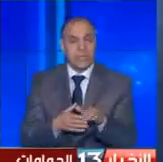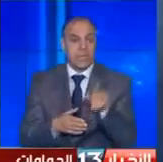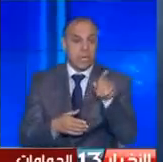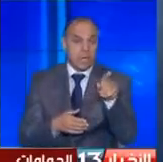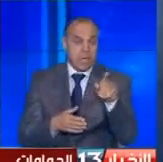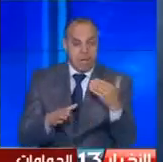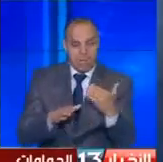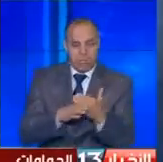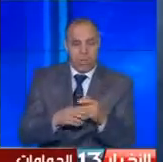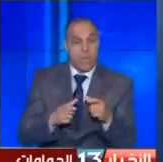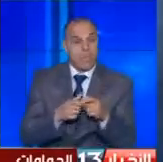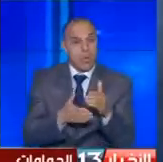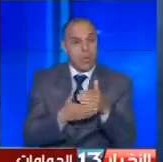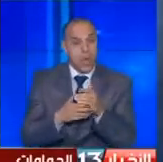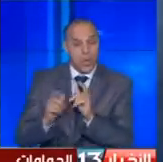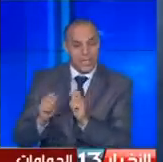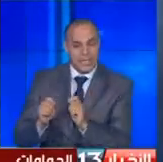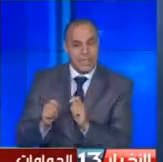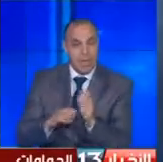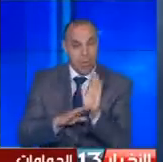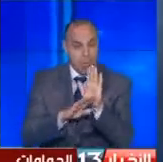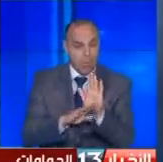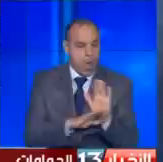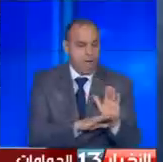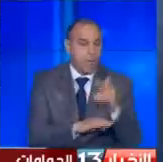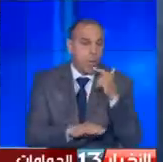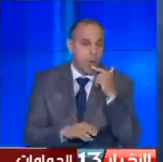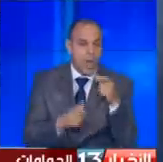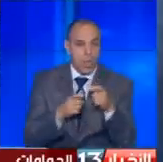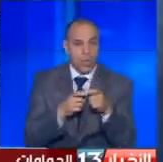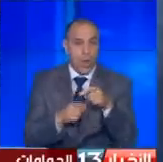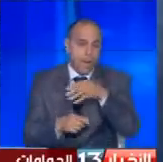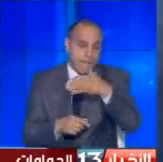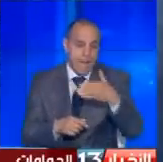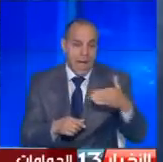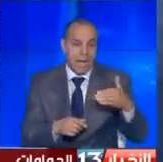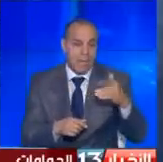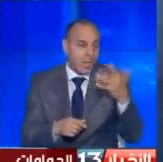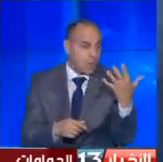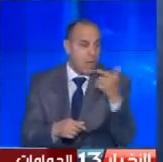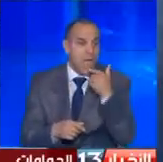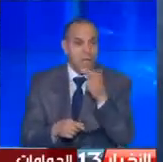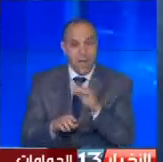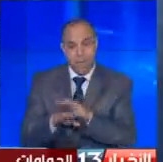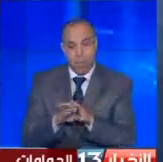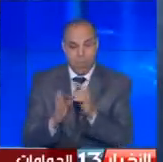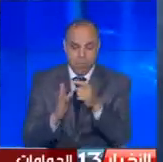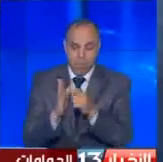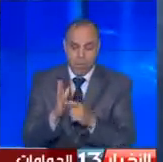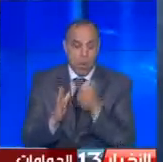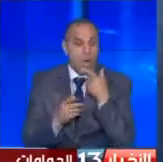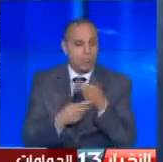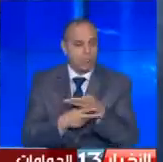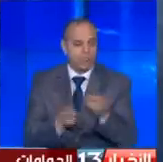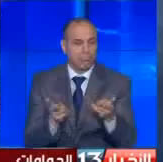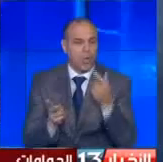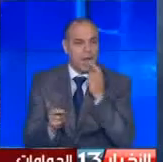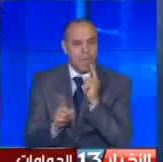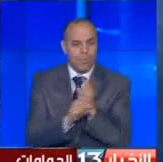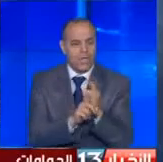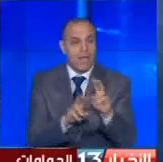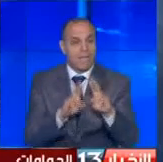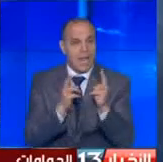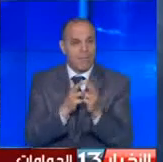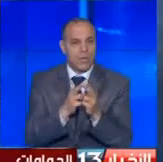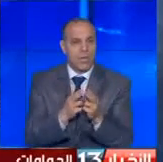فمجالات التدخل العمومي والسياسي للمحافظة عليه في الدول المغاربية كانت أبرز النقاط التي طرحت خلال الملتقى